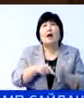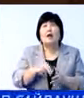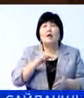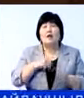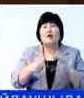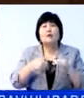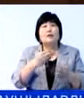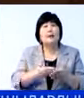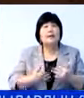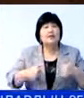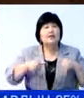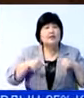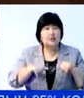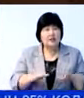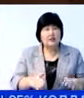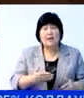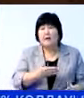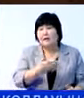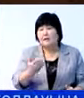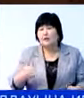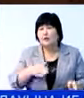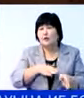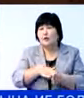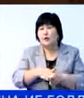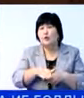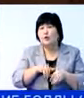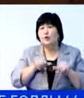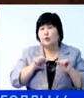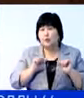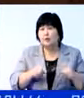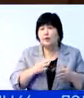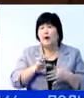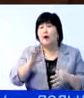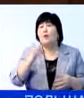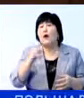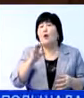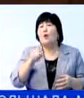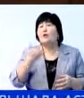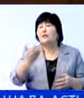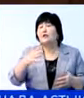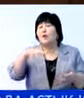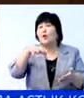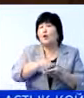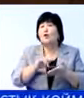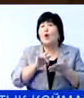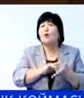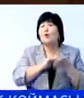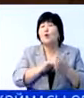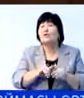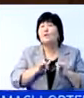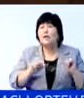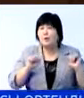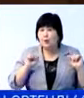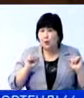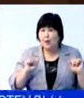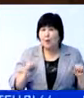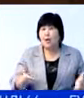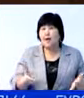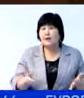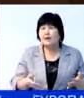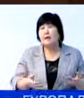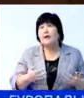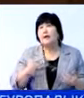мәселесін шешеміз біз? Сізге толық ондай мүмкіндік бар. Тем более Байқоңыр қаласы сізге орналасқан. Туризм дамытуға болады.